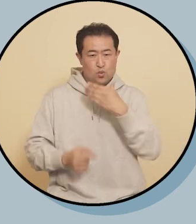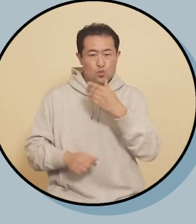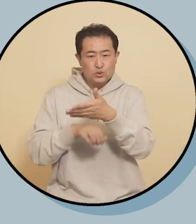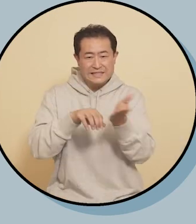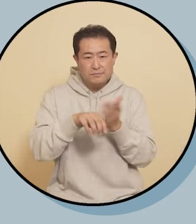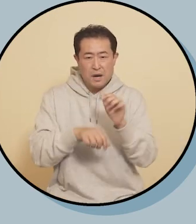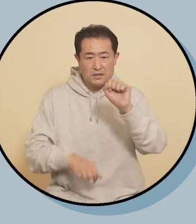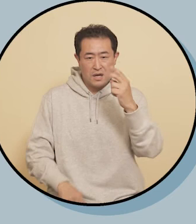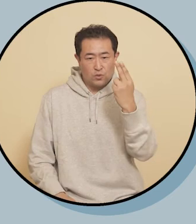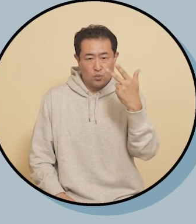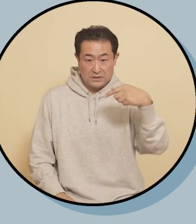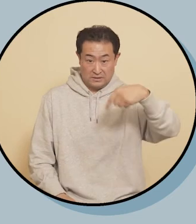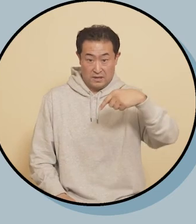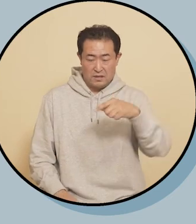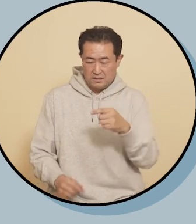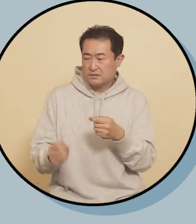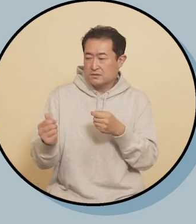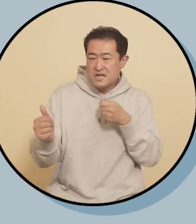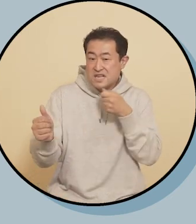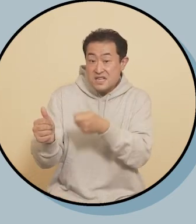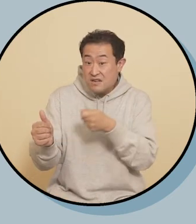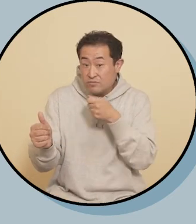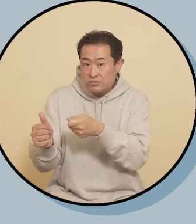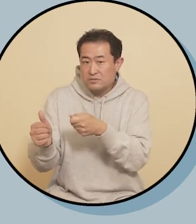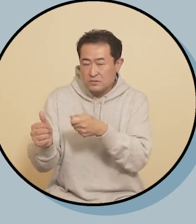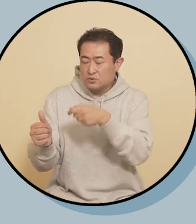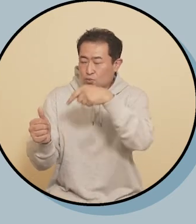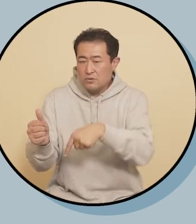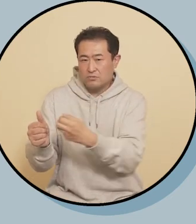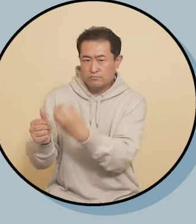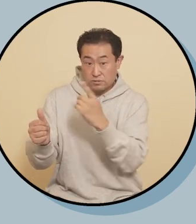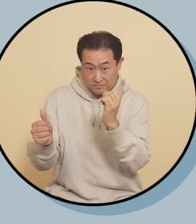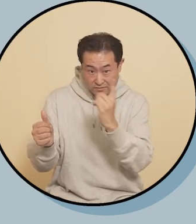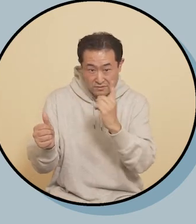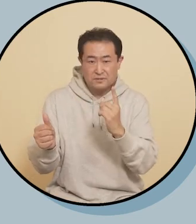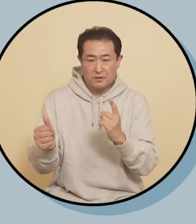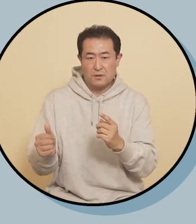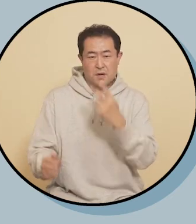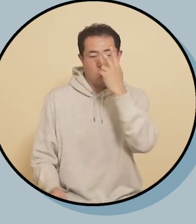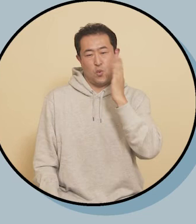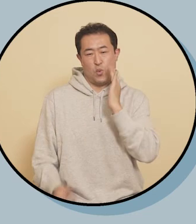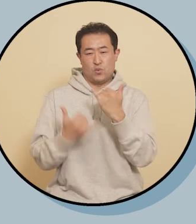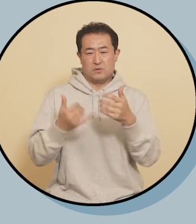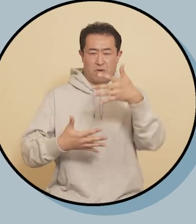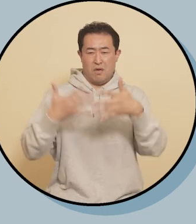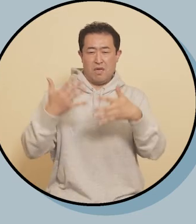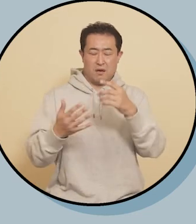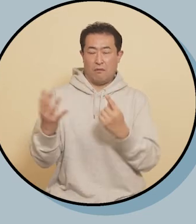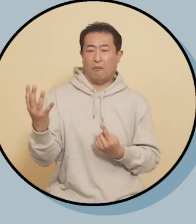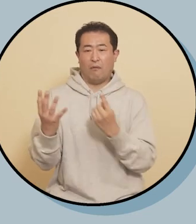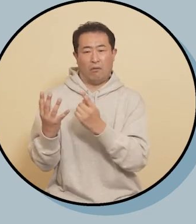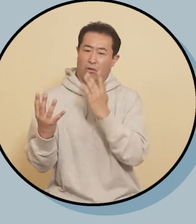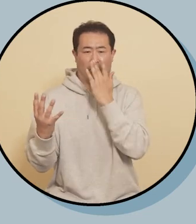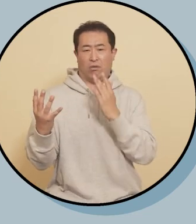がにインタビューさせてもらってその中の言葉でこうあの朦朧者は映画を直接木キャッチできないだけど君たちはこの映画を作って